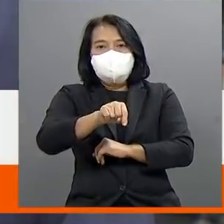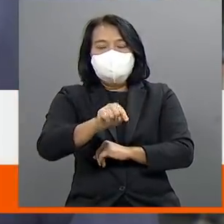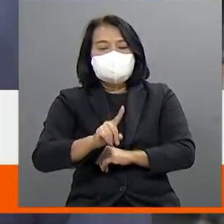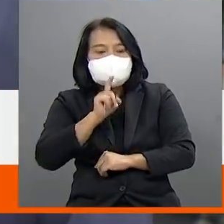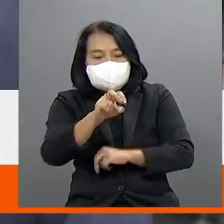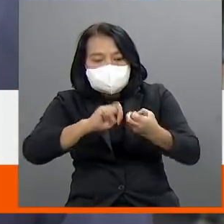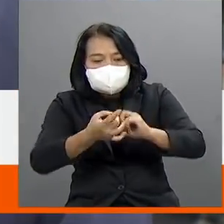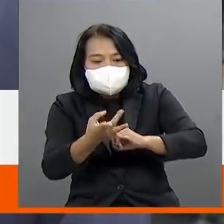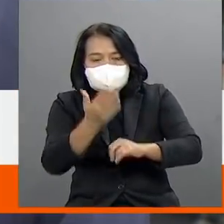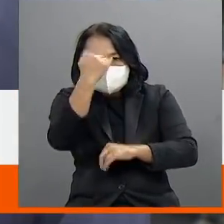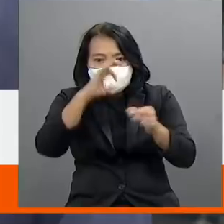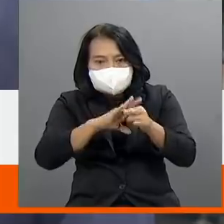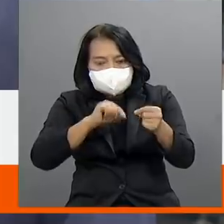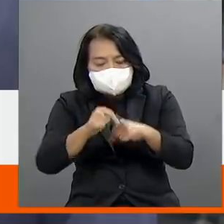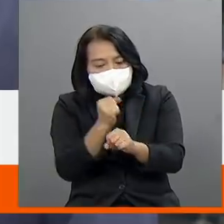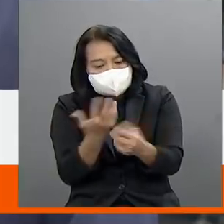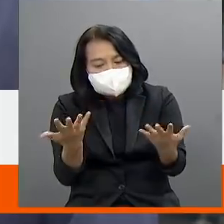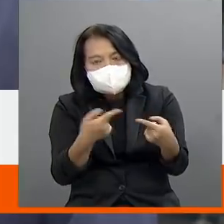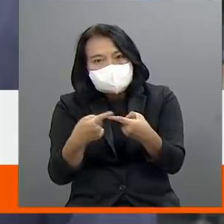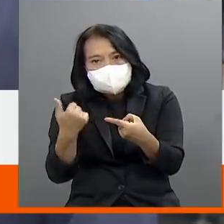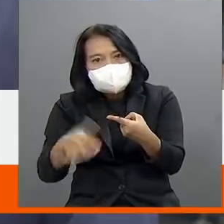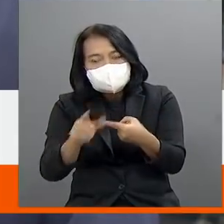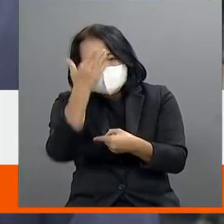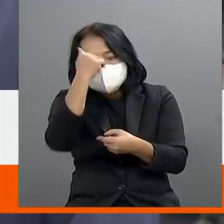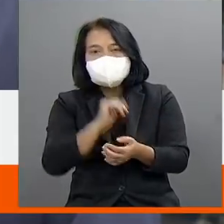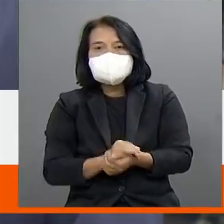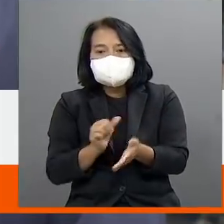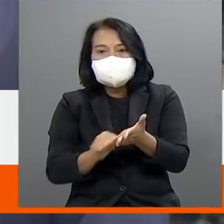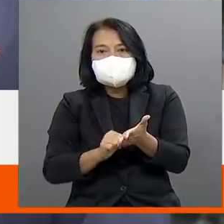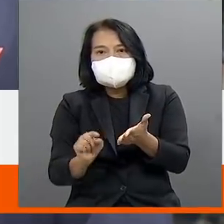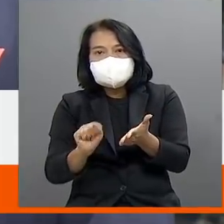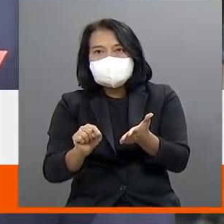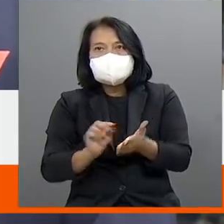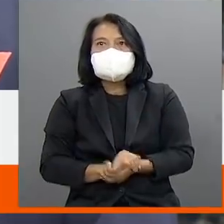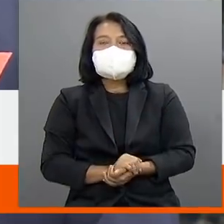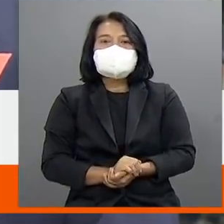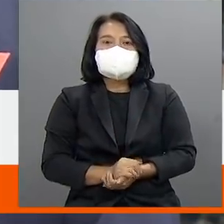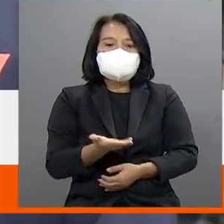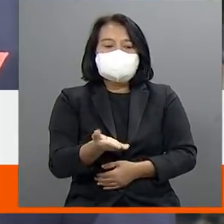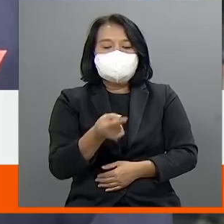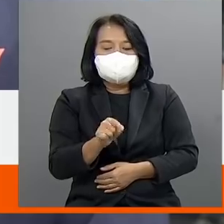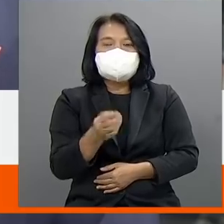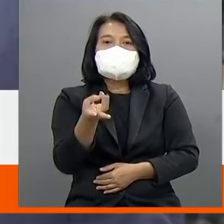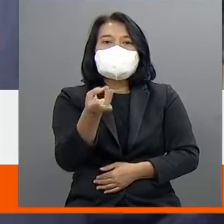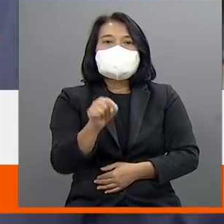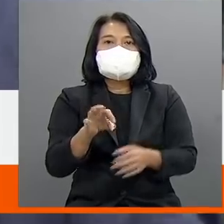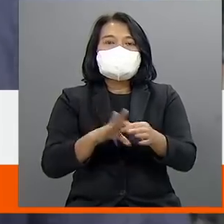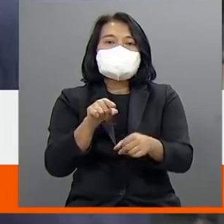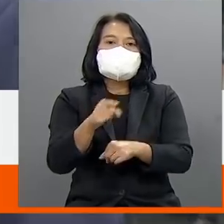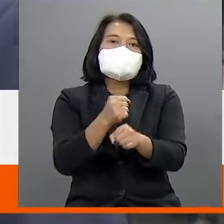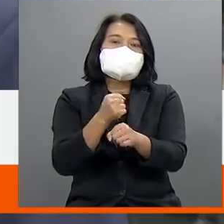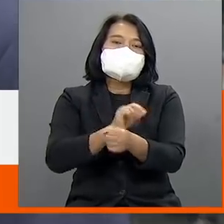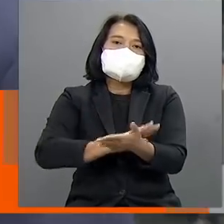ร้างมันไม่แล้วเสร็จนะครับแล้วก็จะร่วมกันแก้ไขอย่างไรได้บ้างเพราะมันเป็นแค่ช่วงเดียวเท่านั้นเองที่มันขาดการก่อสร้างที่ไม่เสร็จนะฮะช่วงจากตัวหมู่บ้าน